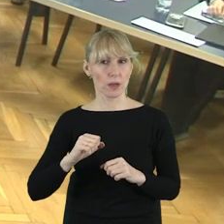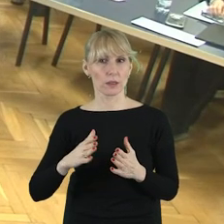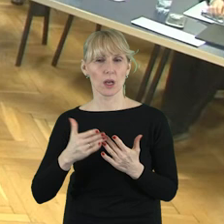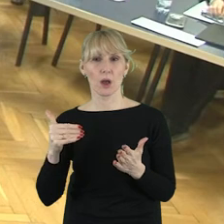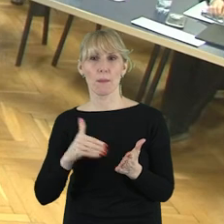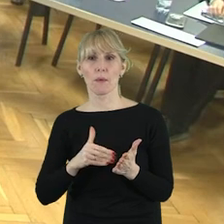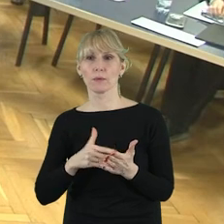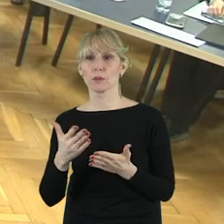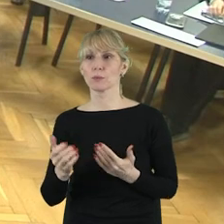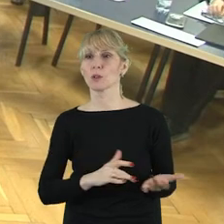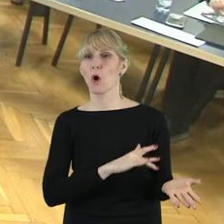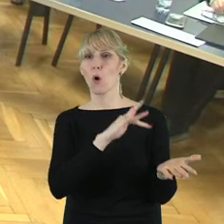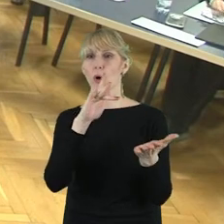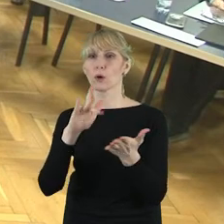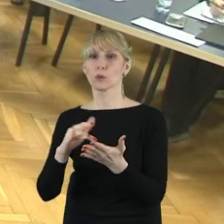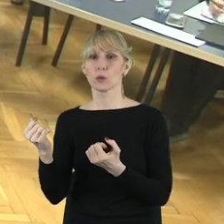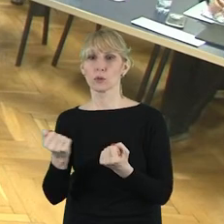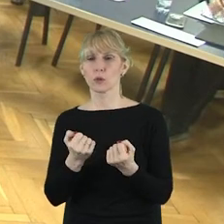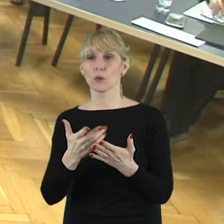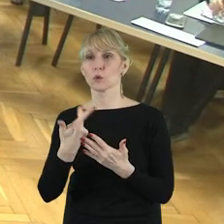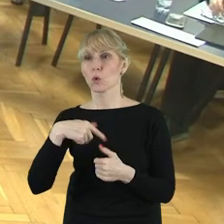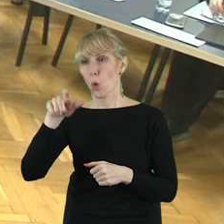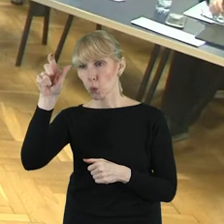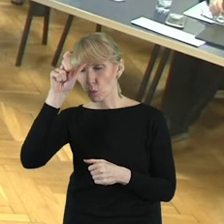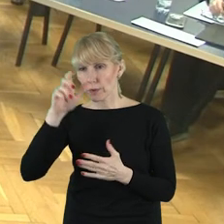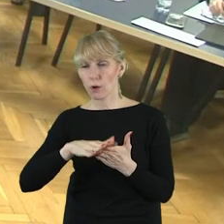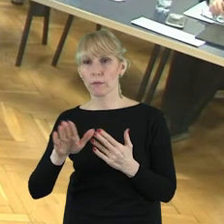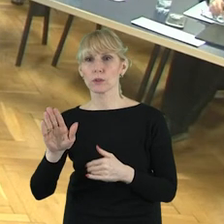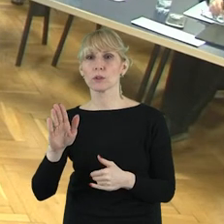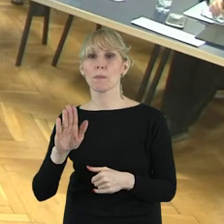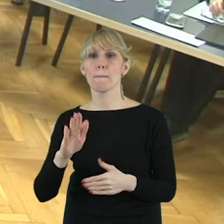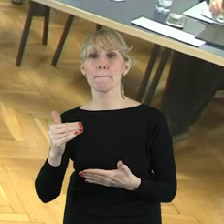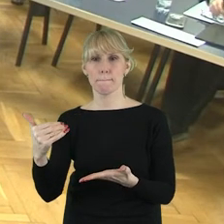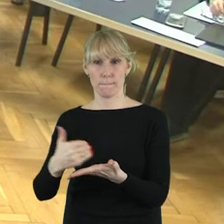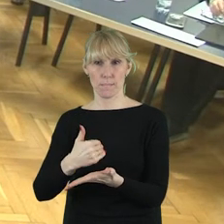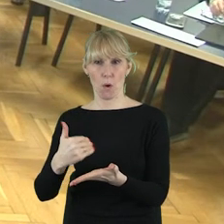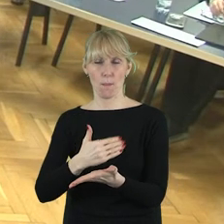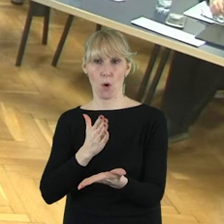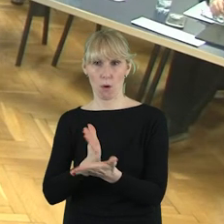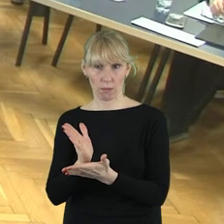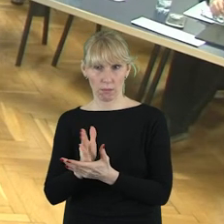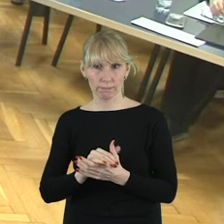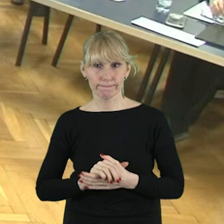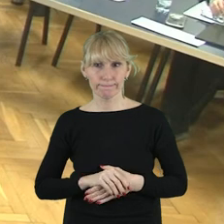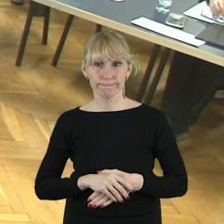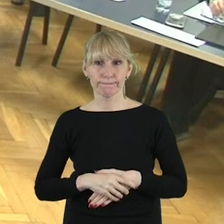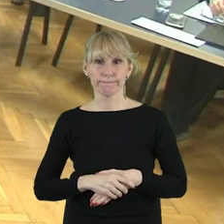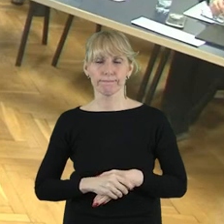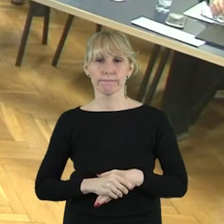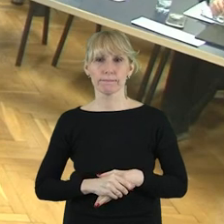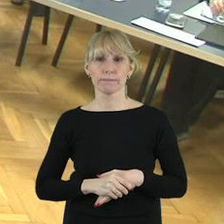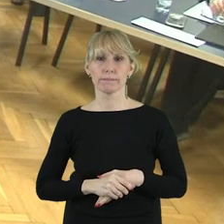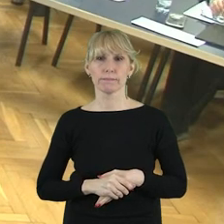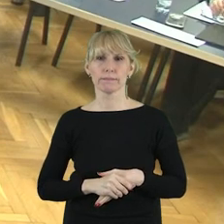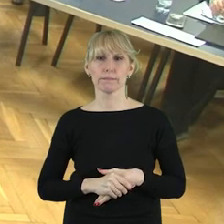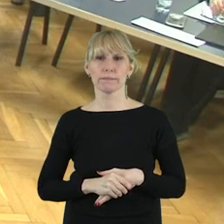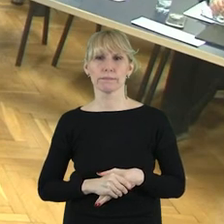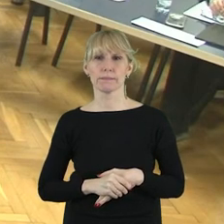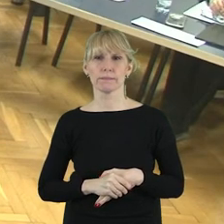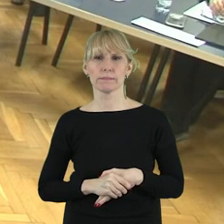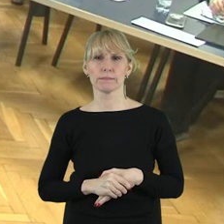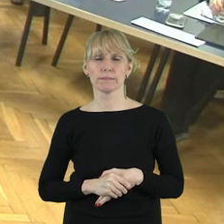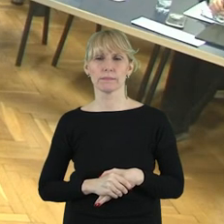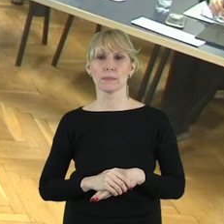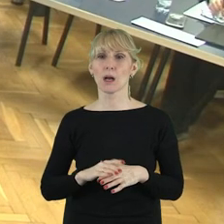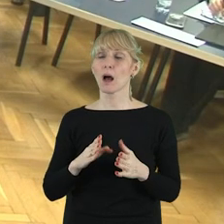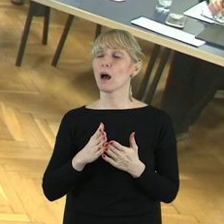pomoże. Jeśli mogę się jeszcze odnieść do tego, że Państwo mówicie, że w szybkim tempie obsadę tak specjalistyczną